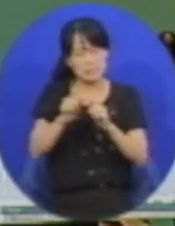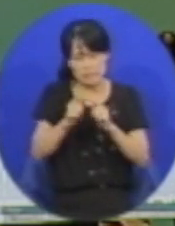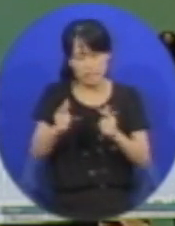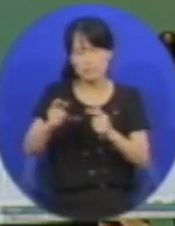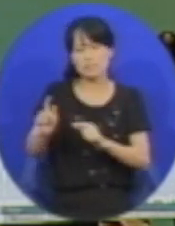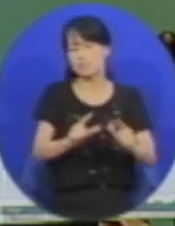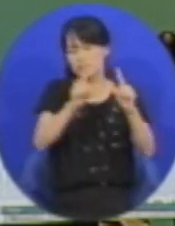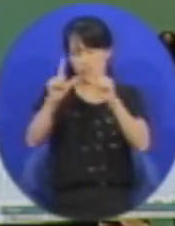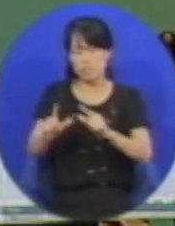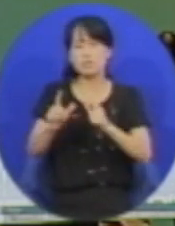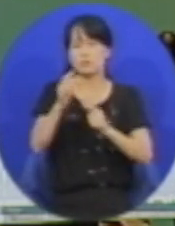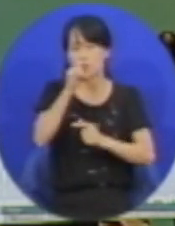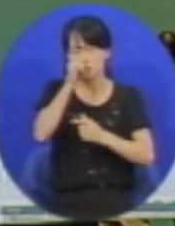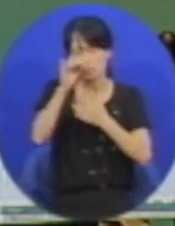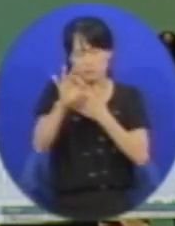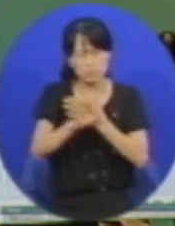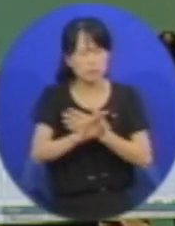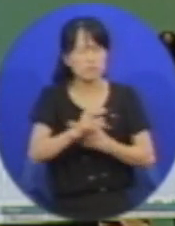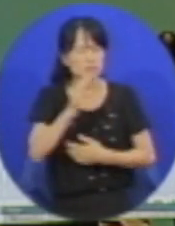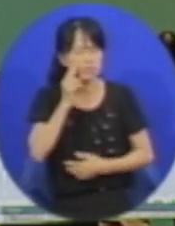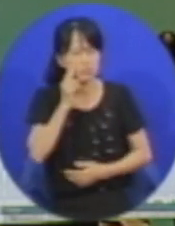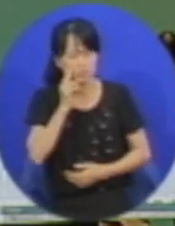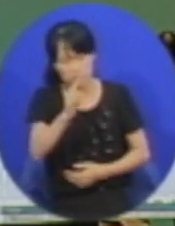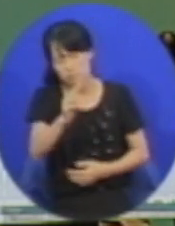있다면 심각한 겁니다.